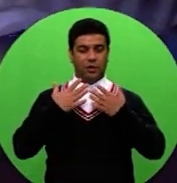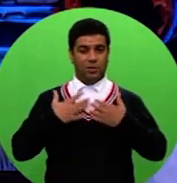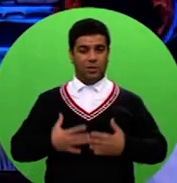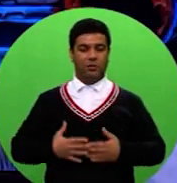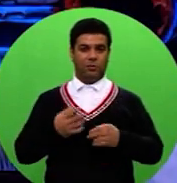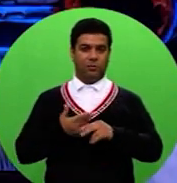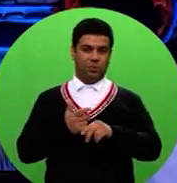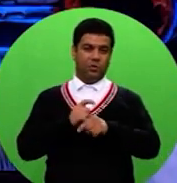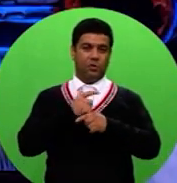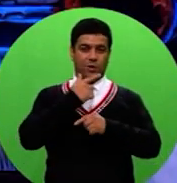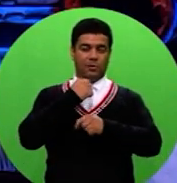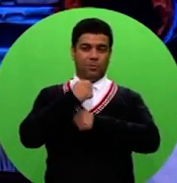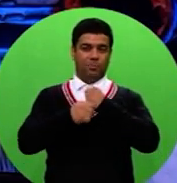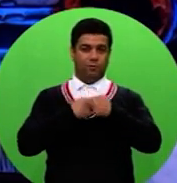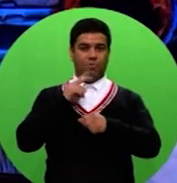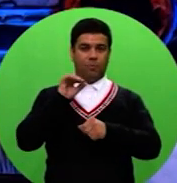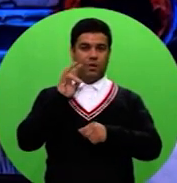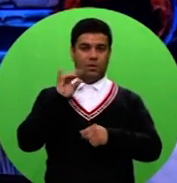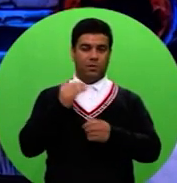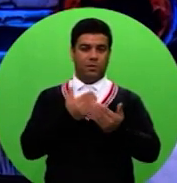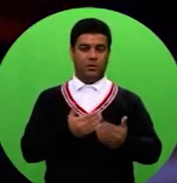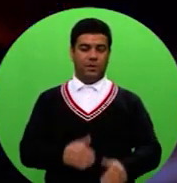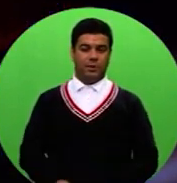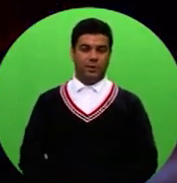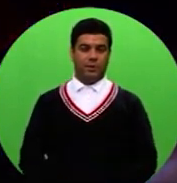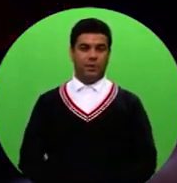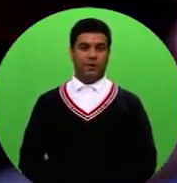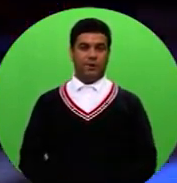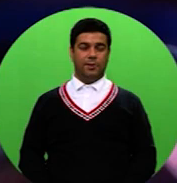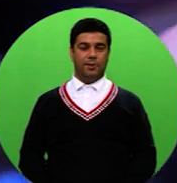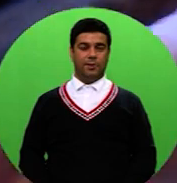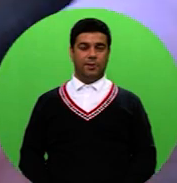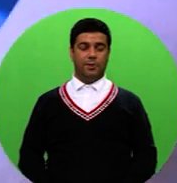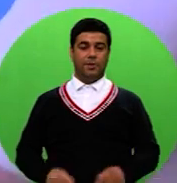получилась нижняя часть тела панды, нижняя часть туловища.